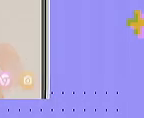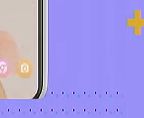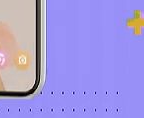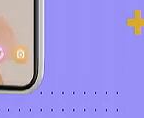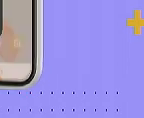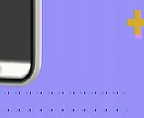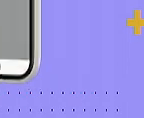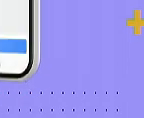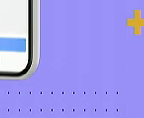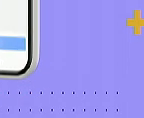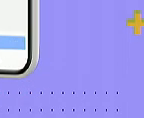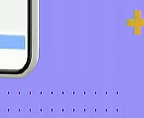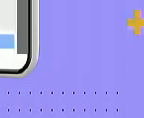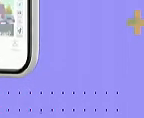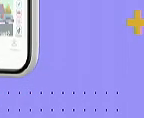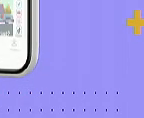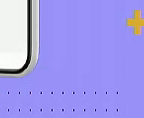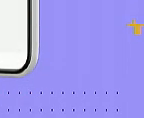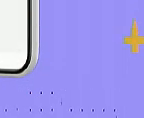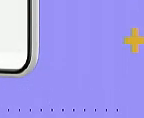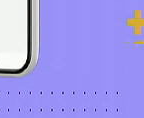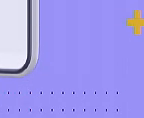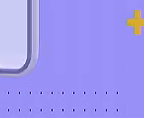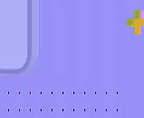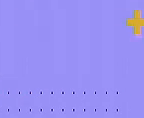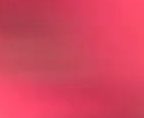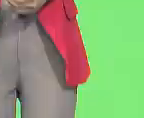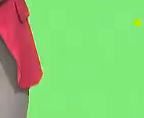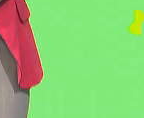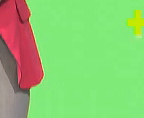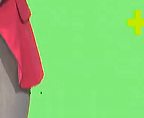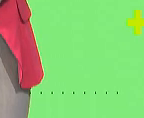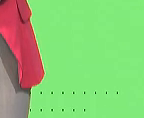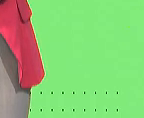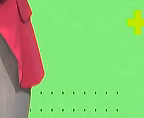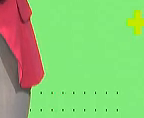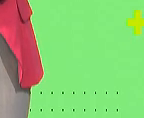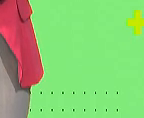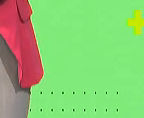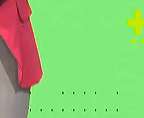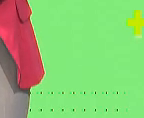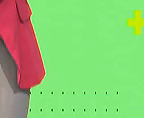alami laorkan keputusan ujian pengesanan di Sejahtera